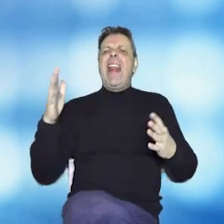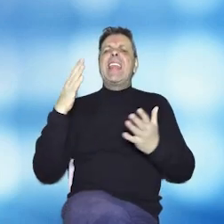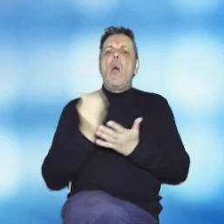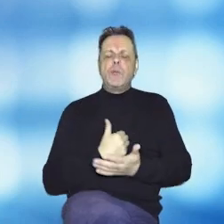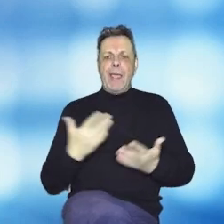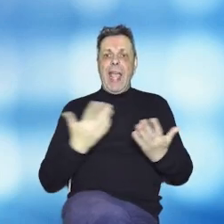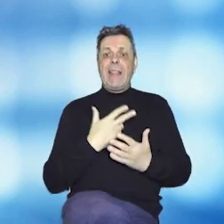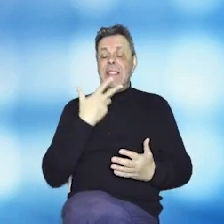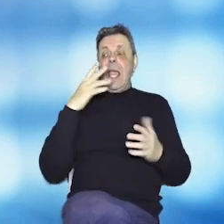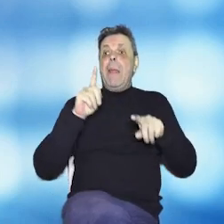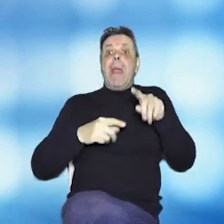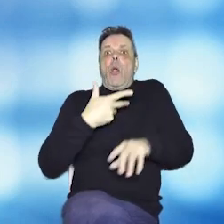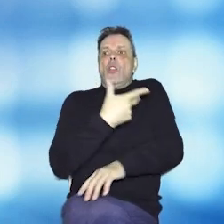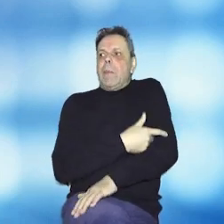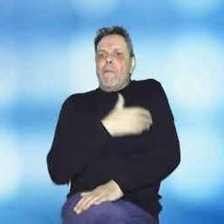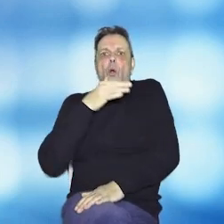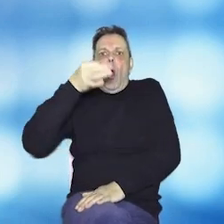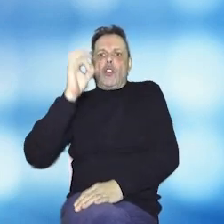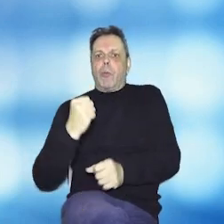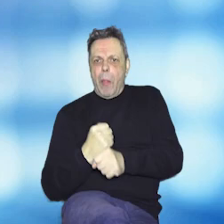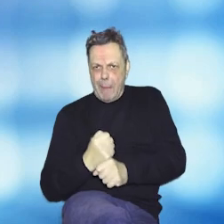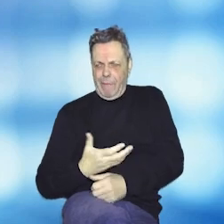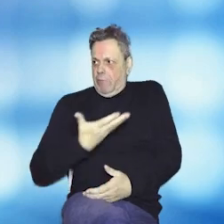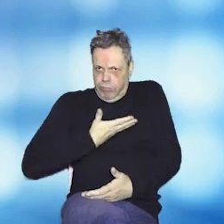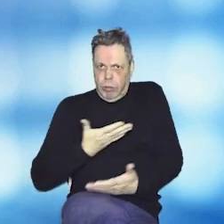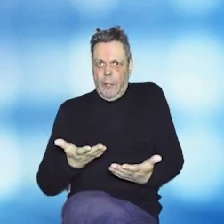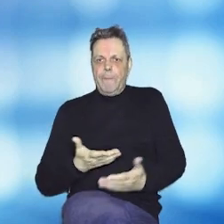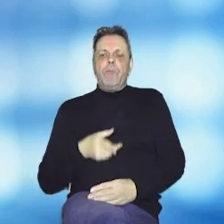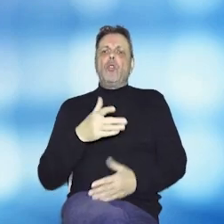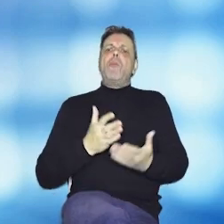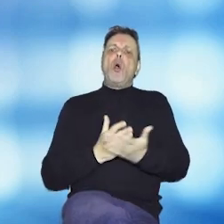uspjeh kad se neko cjepivo koje je efikasno napravi. Dakle, to je bilo